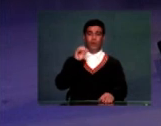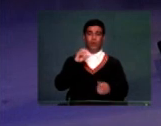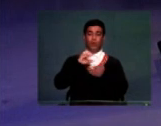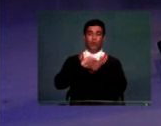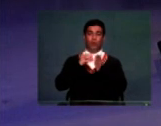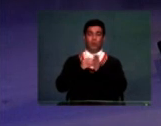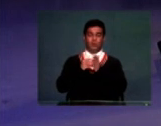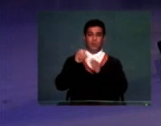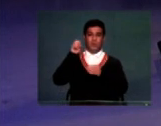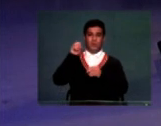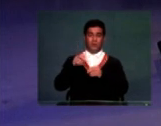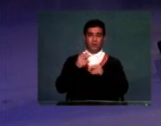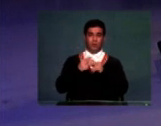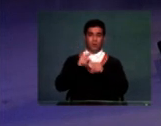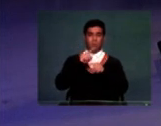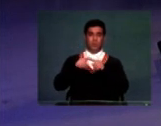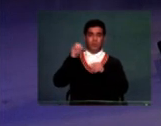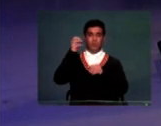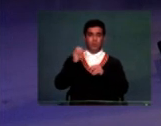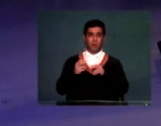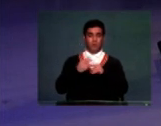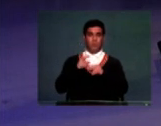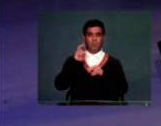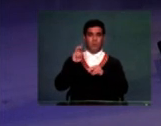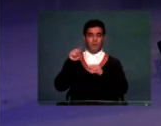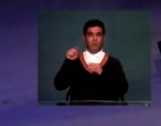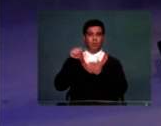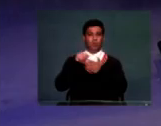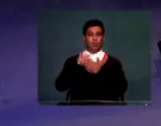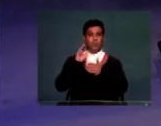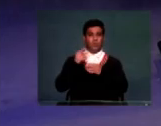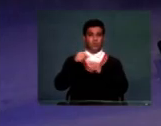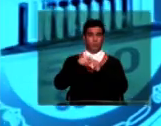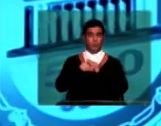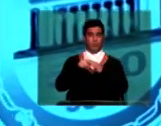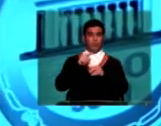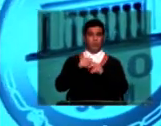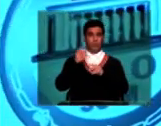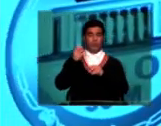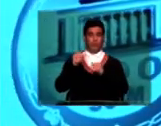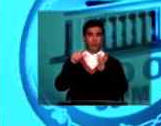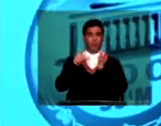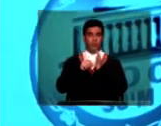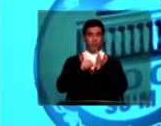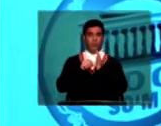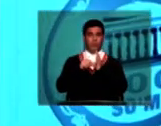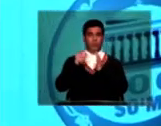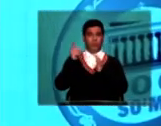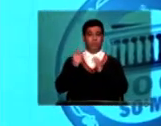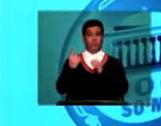uch soni tushish hodisasini B bilan belgilab olsak, uning ehtimolligi 6 dan 1 ga